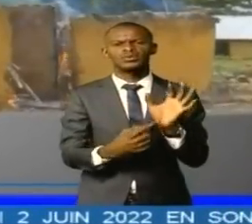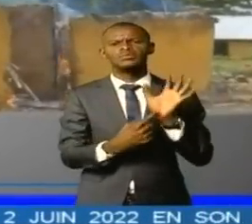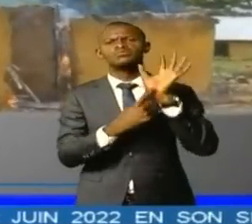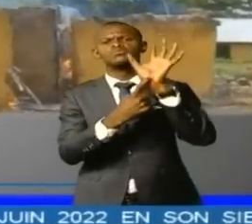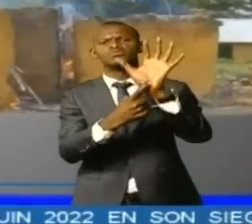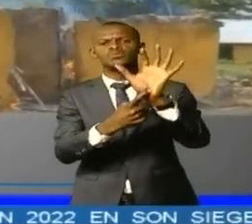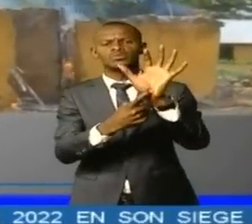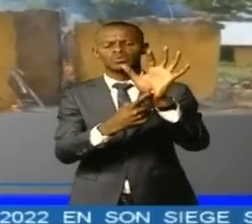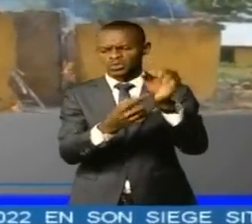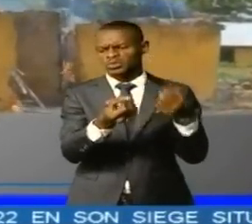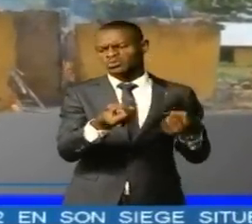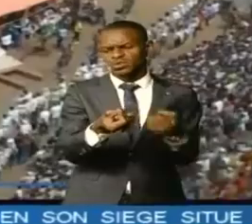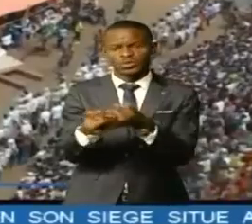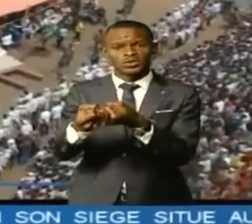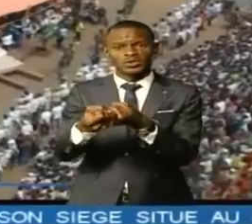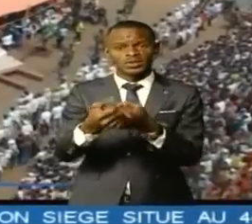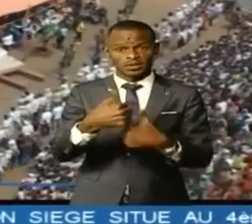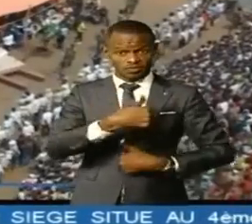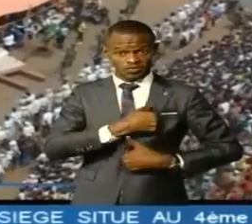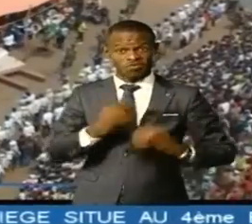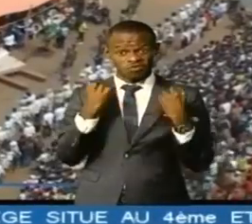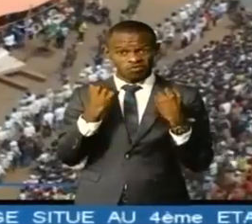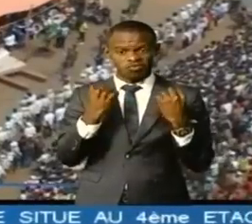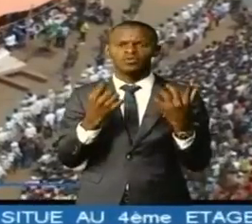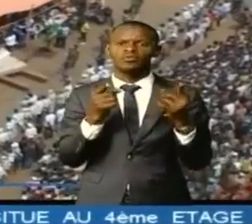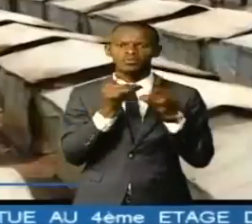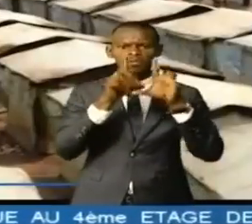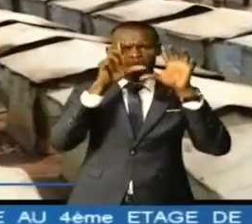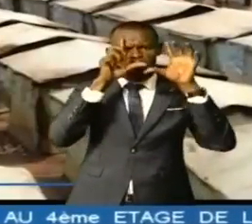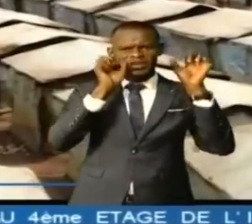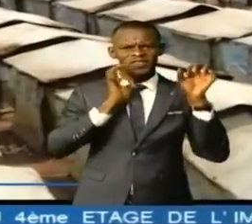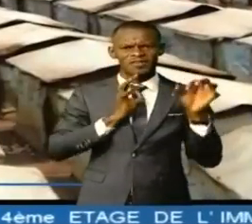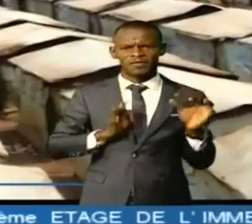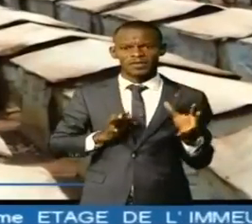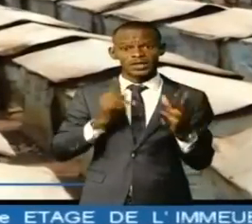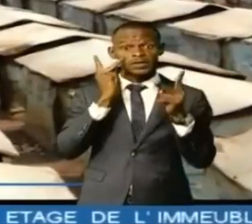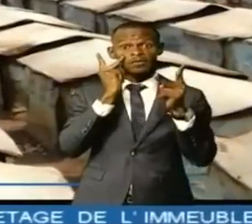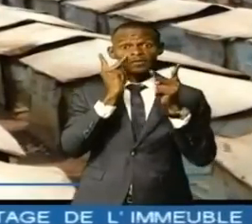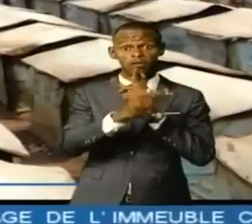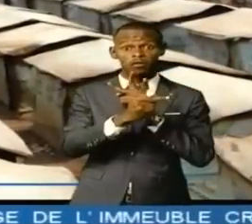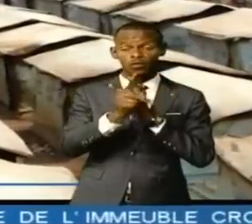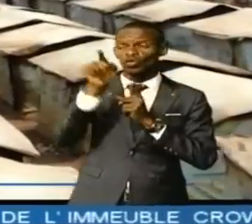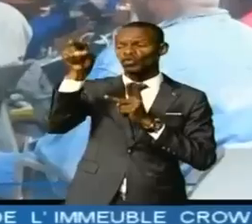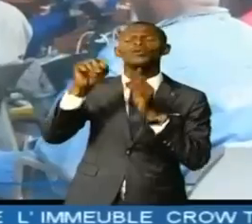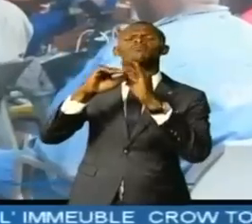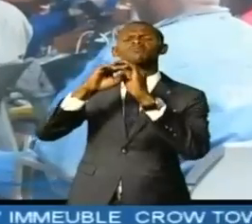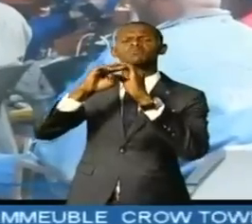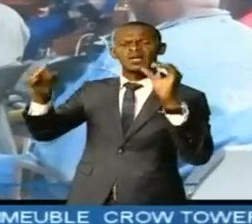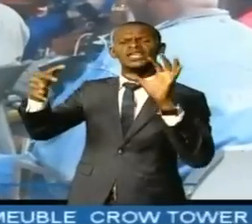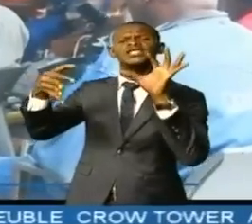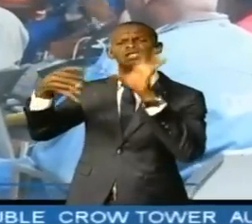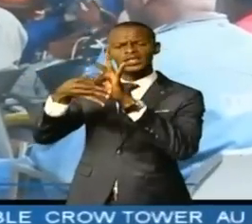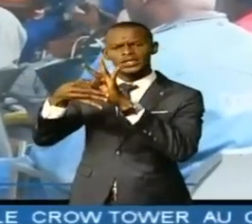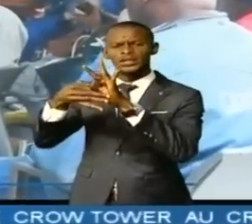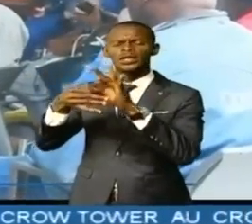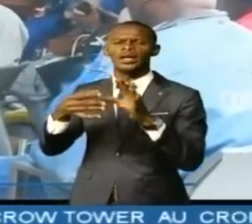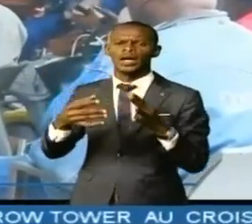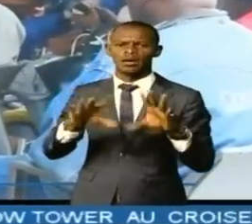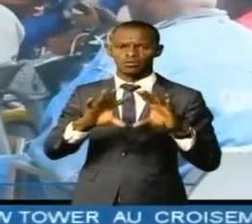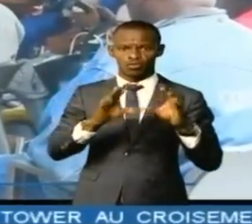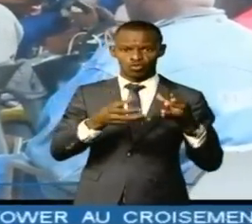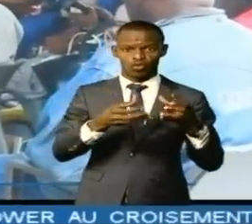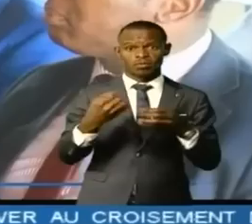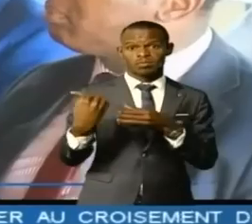aux FRDC et au président de la République pour sa vision de maintenir l'unité du pays. Dans cette même déclaration, les